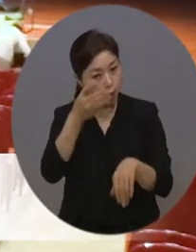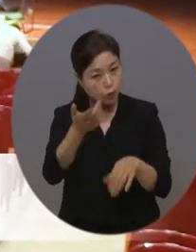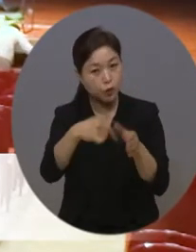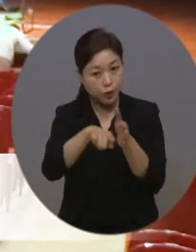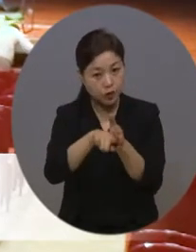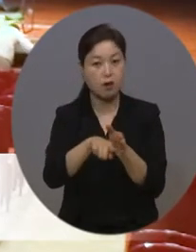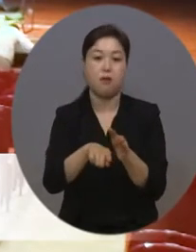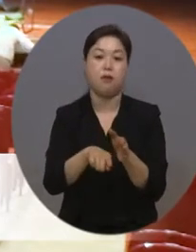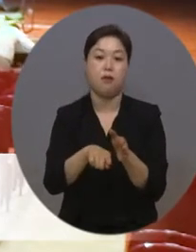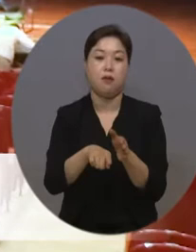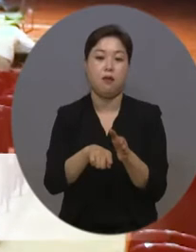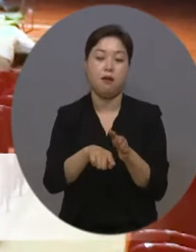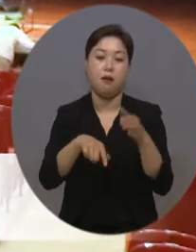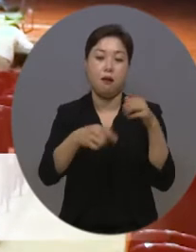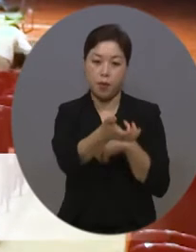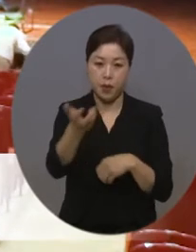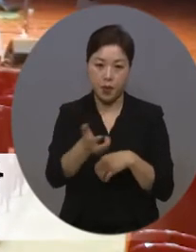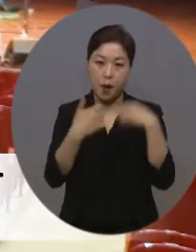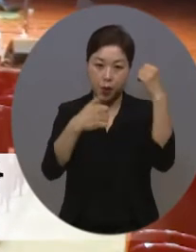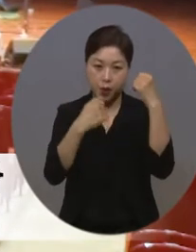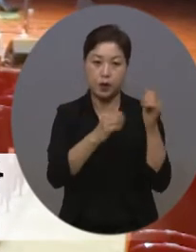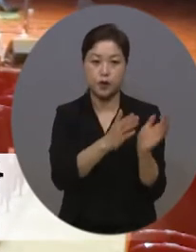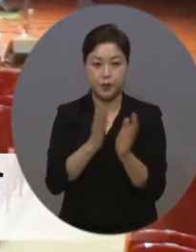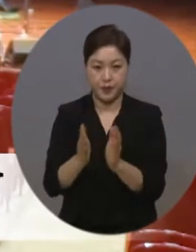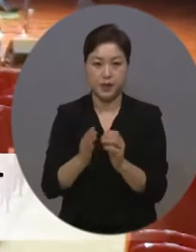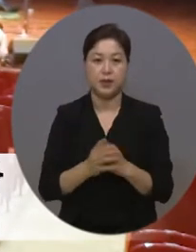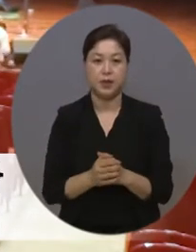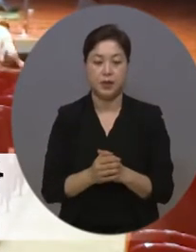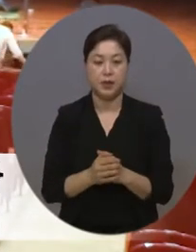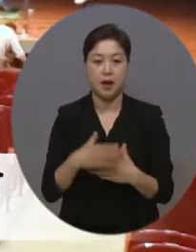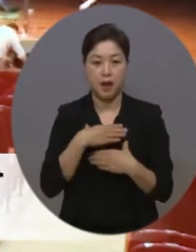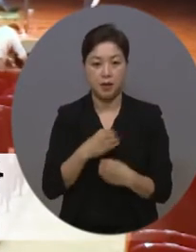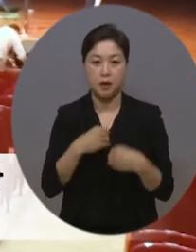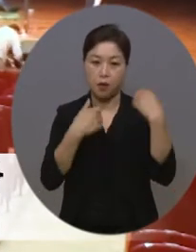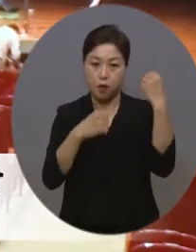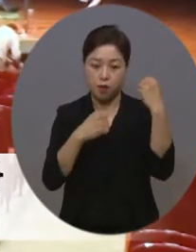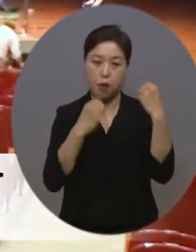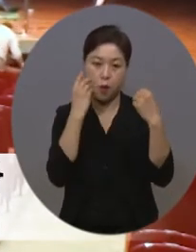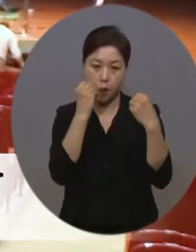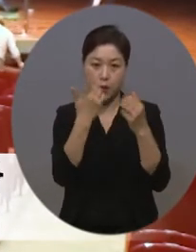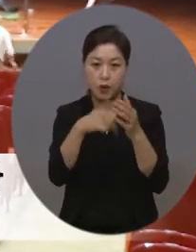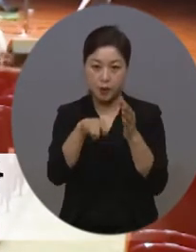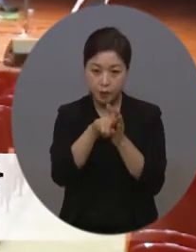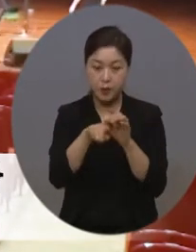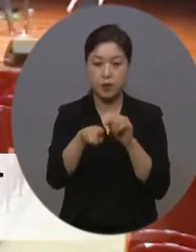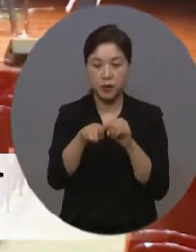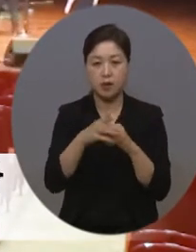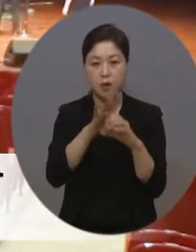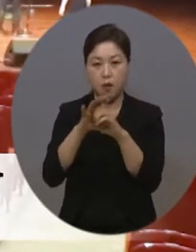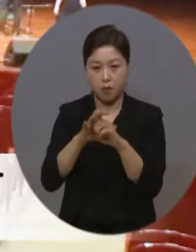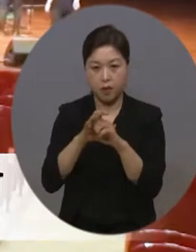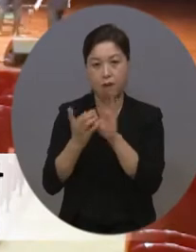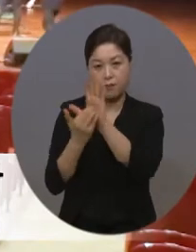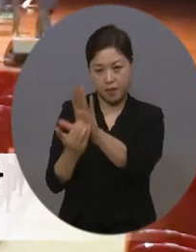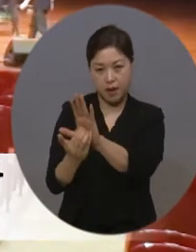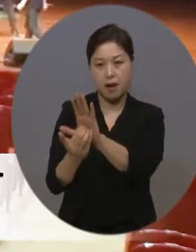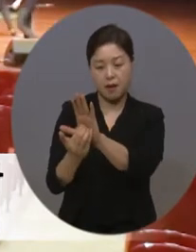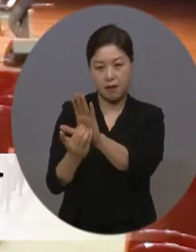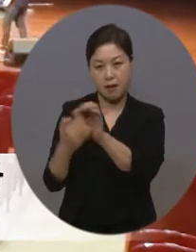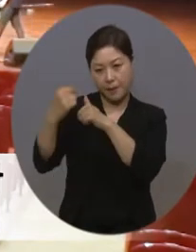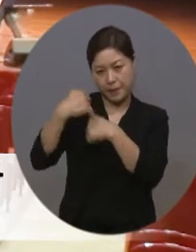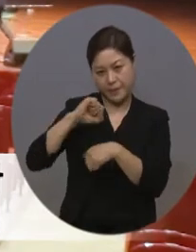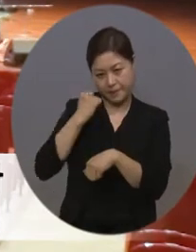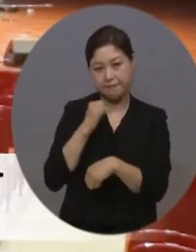이런 순회 공연을 준비했습니다. 안전한 공연을 진행하기 위해서 열심히 방역 수칙을 준수하고 있습니다.